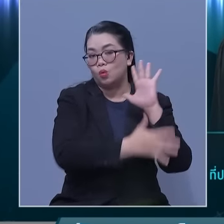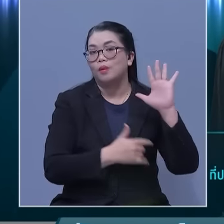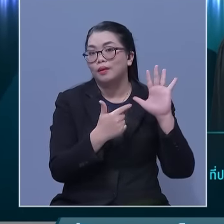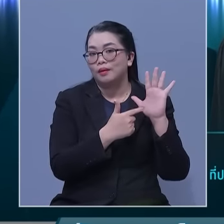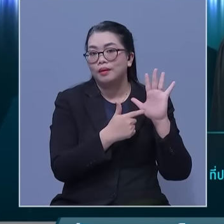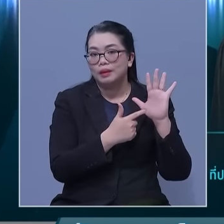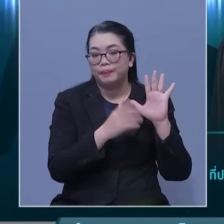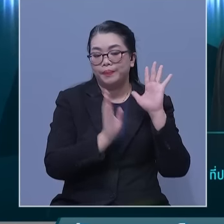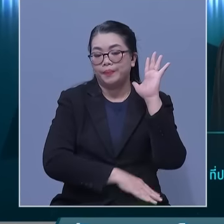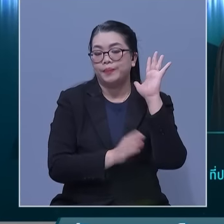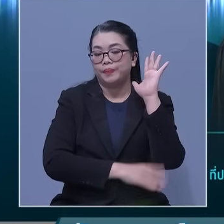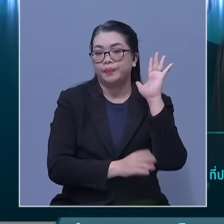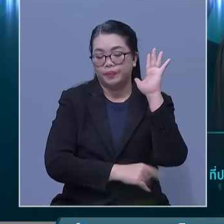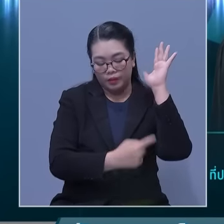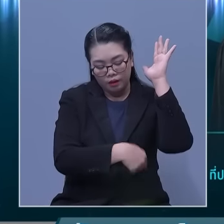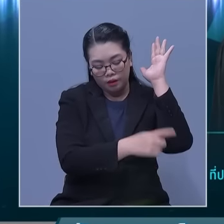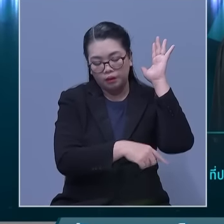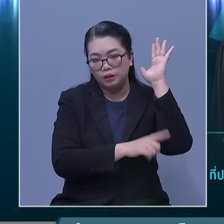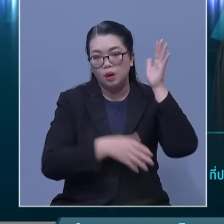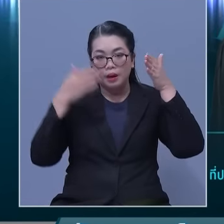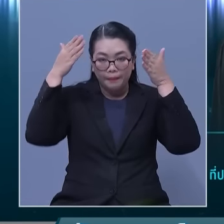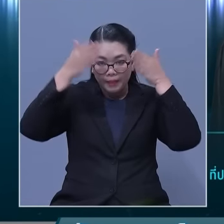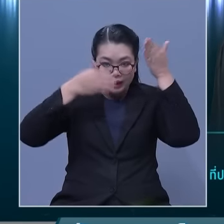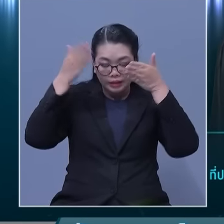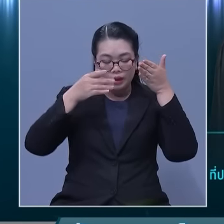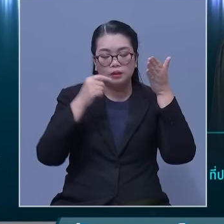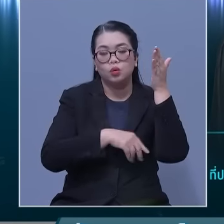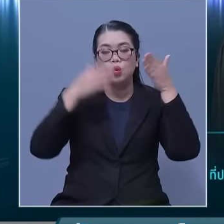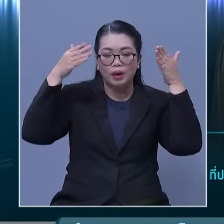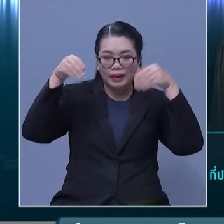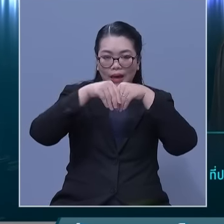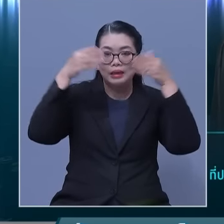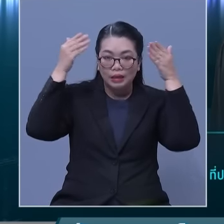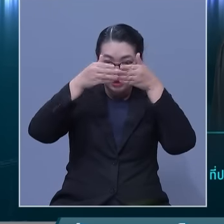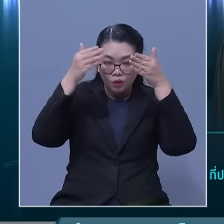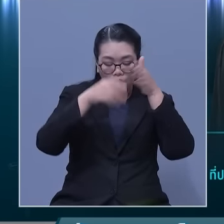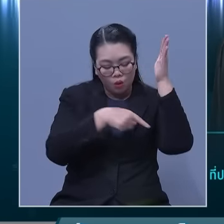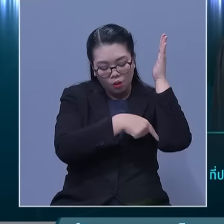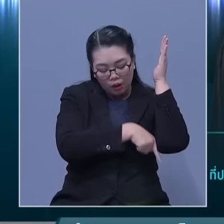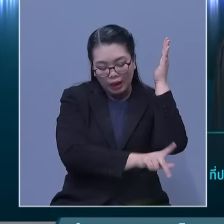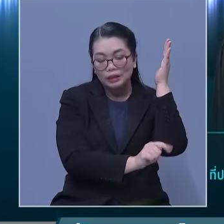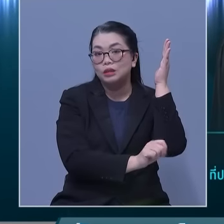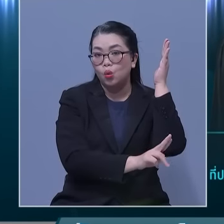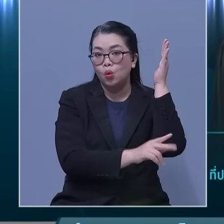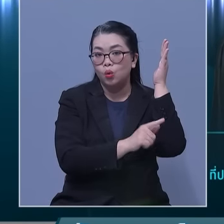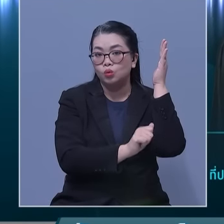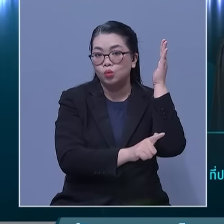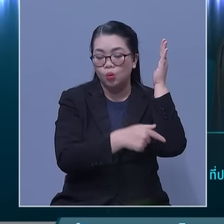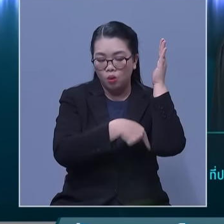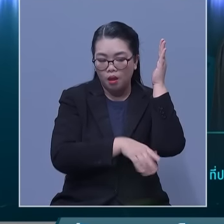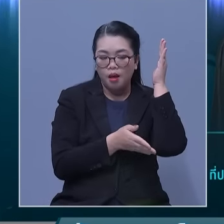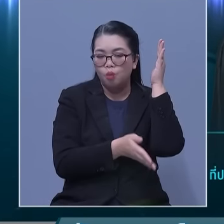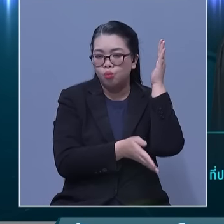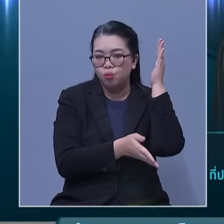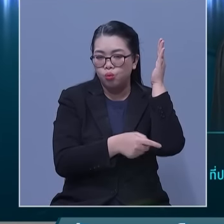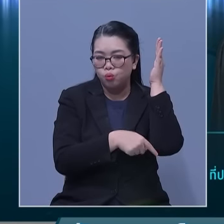ครับภาคใต้ของไทยฝั่งอดามันเนี่ยสตูนเนี่ยนะครับถ้าออกทะเลไปแล้วเนี่ยใช้เวลาเดินทางทาง